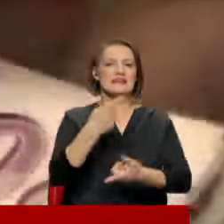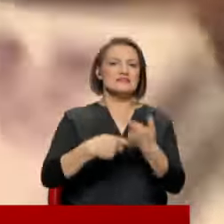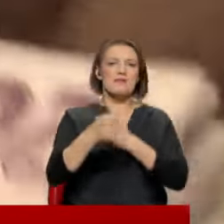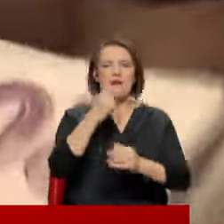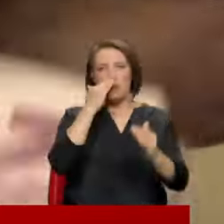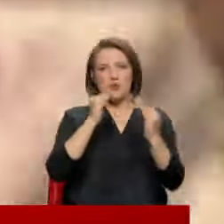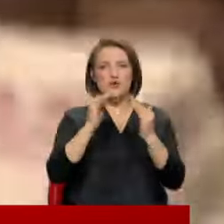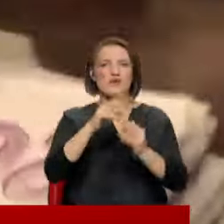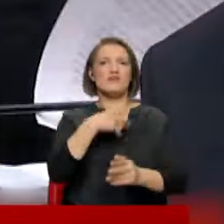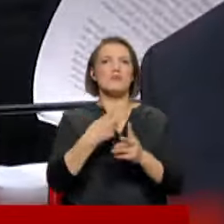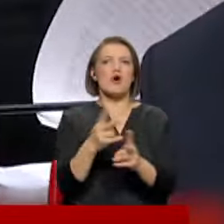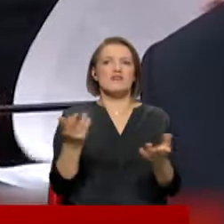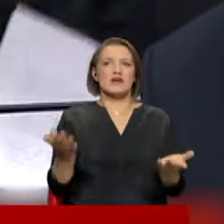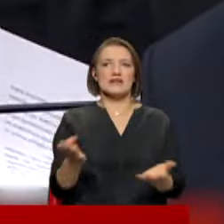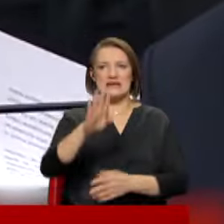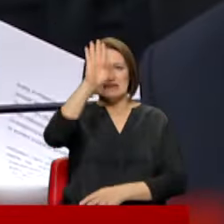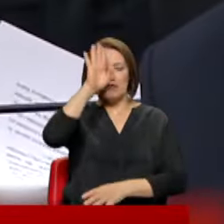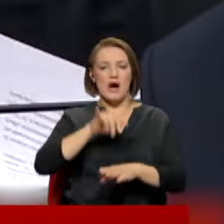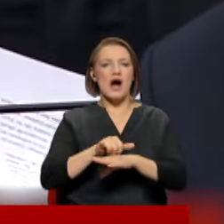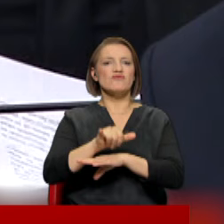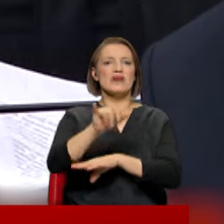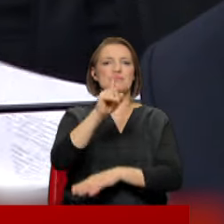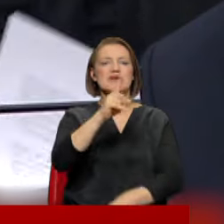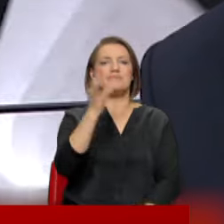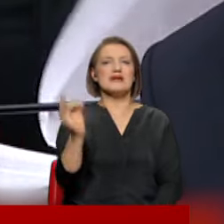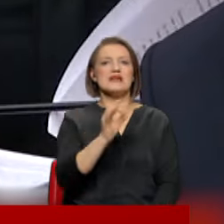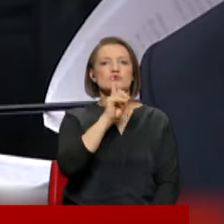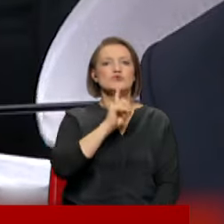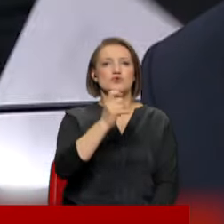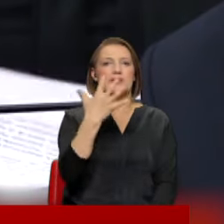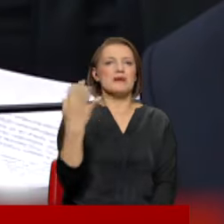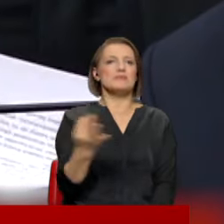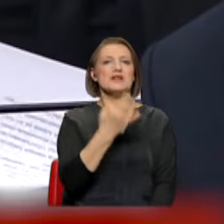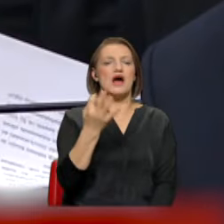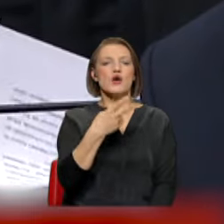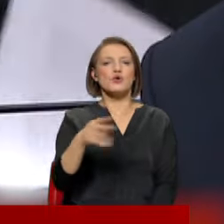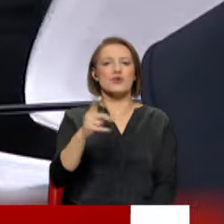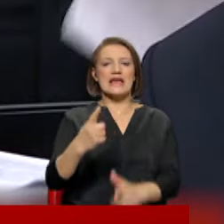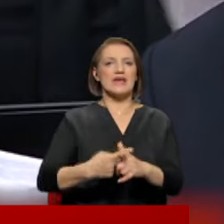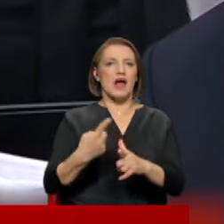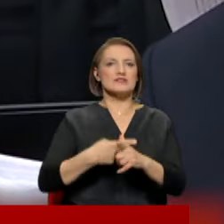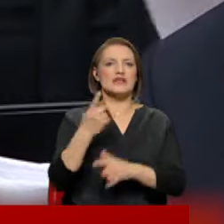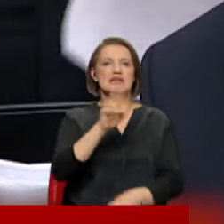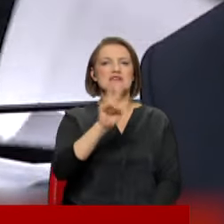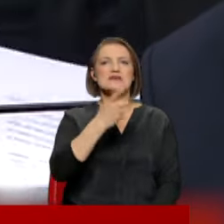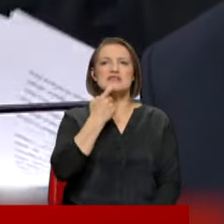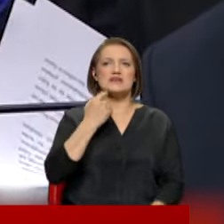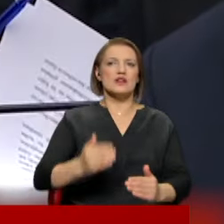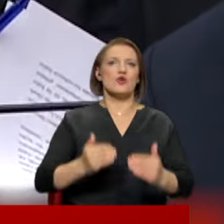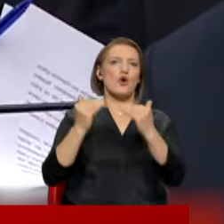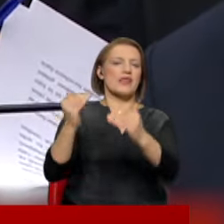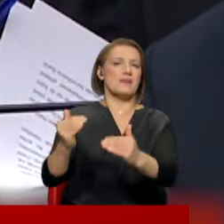sermayeye uygulanan vergi muafiyeti. İstanbul Havalimanı'nın 1 milyar 195 milyon euroluk kirası 20 yıl